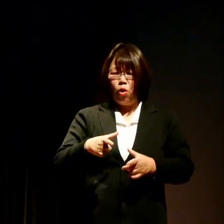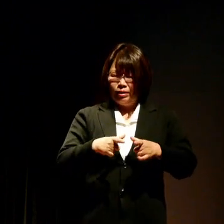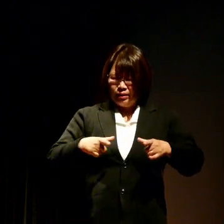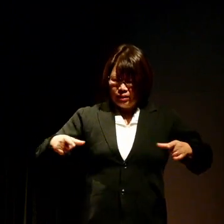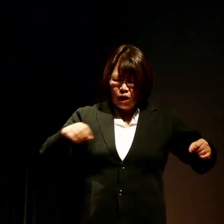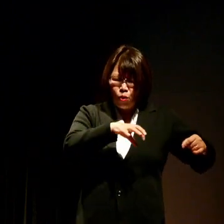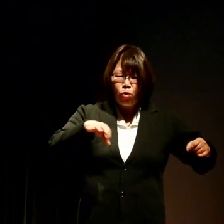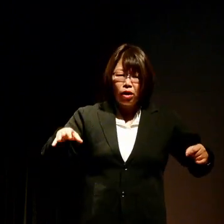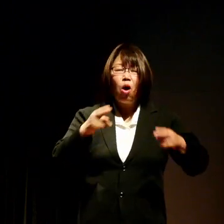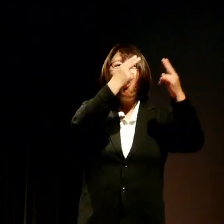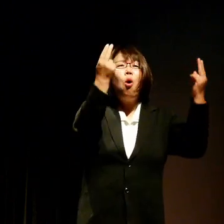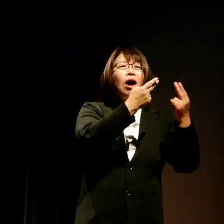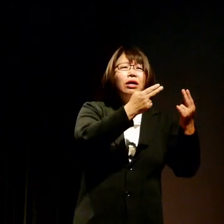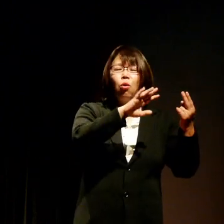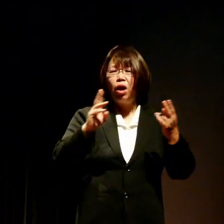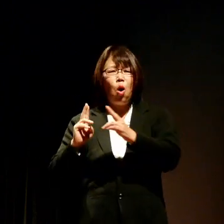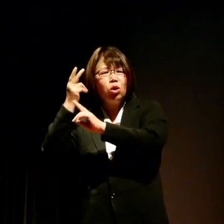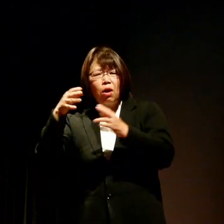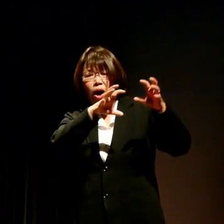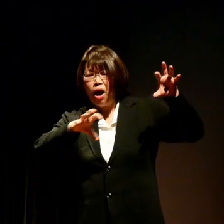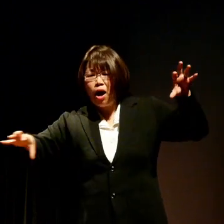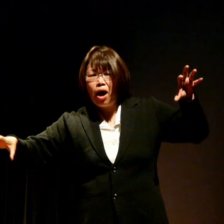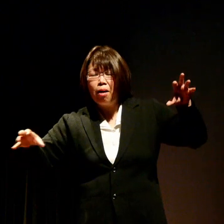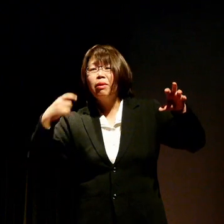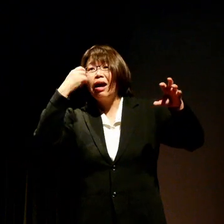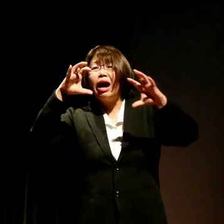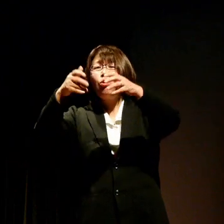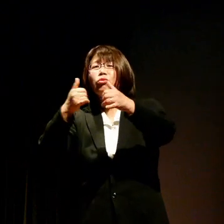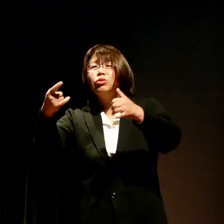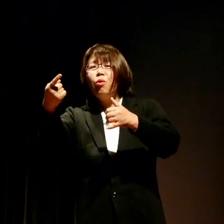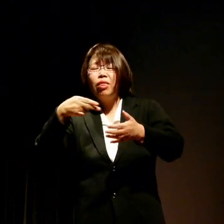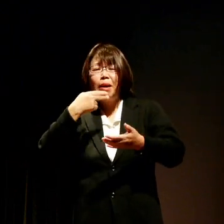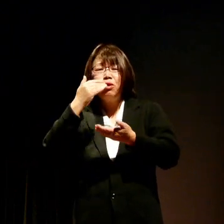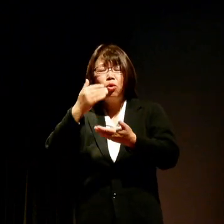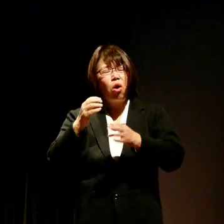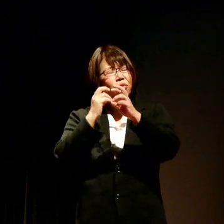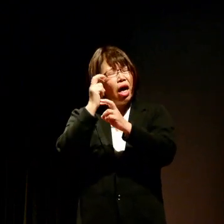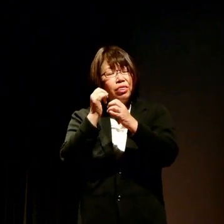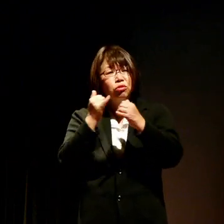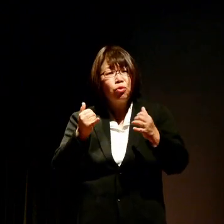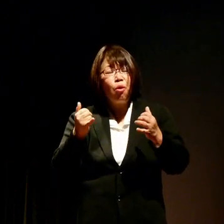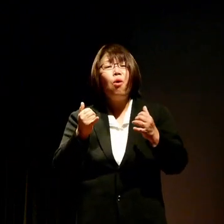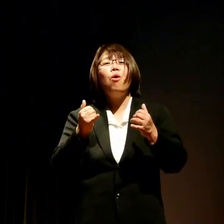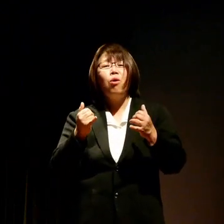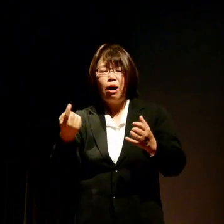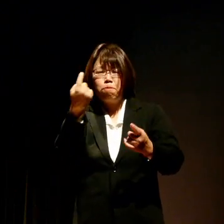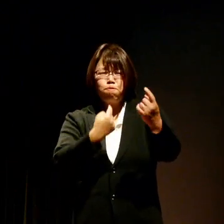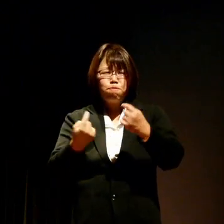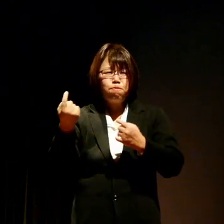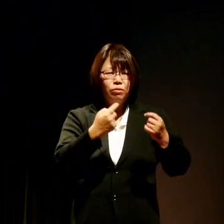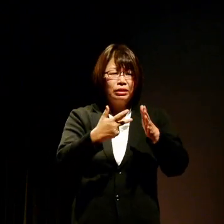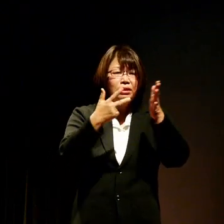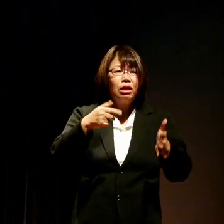、北海道から沖縄、海外の方も、食べることに悩んでいる方たちが訪れる施設